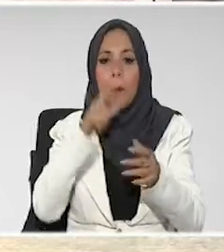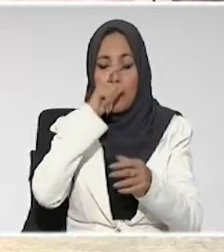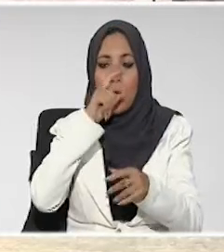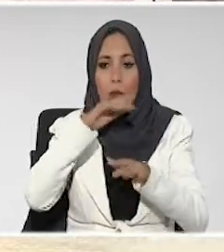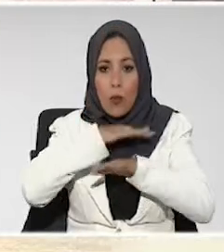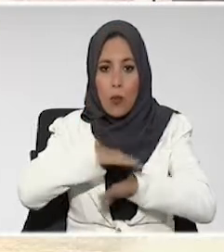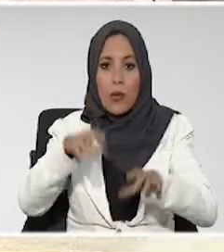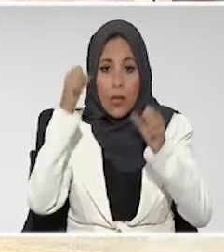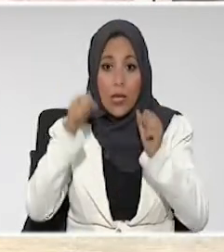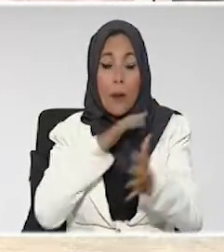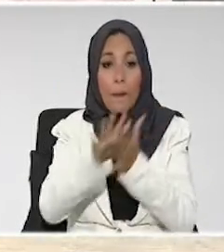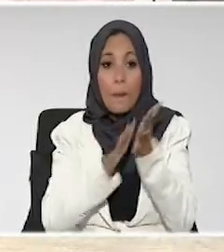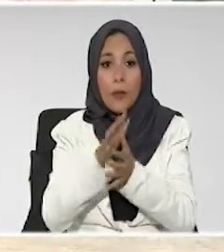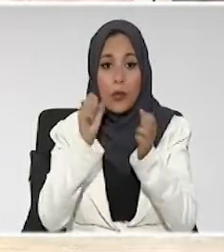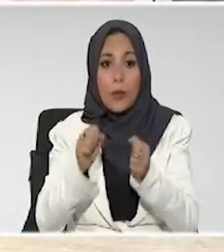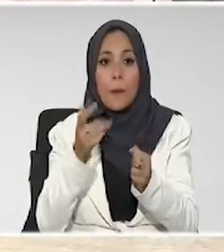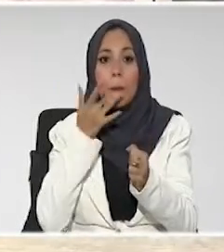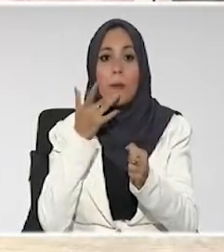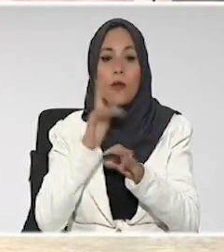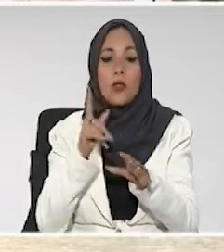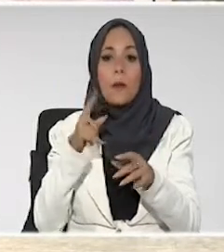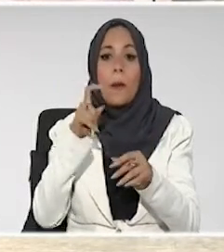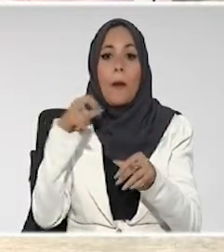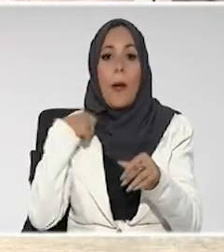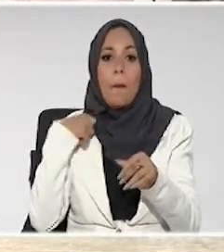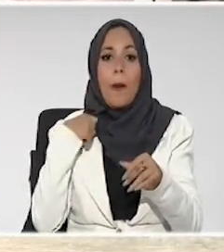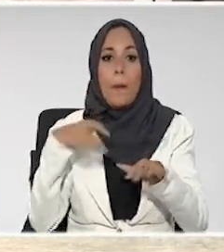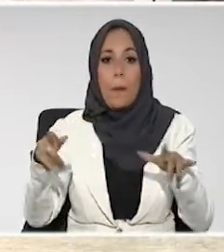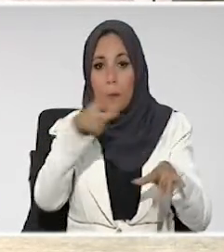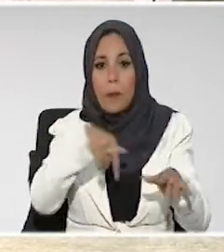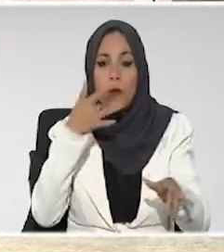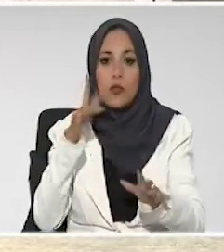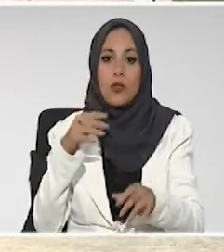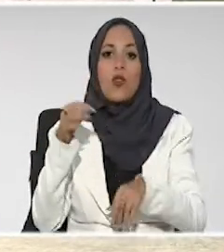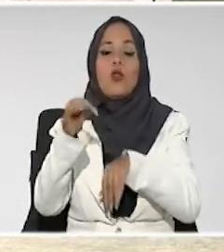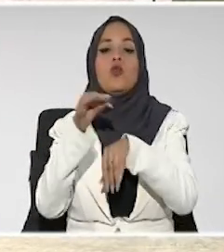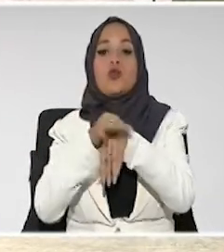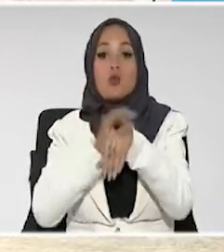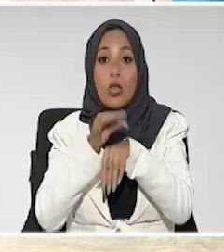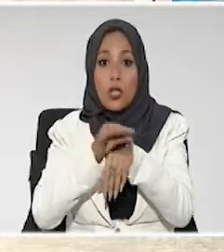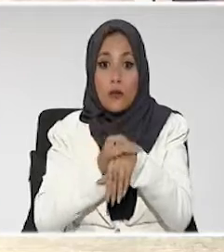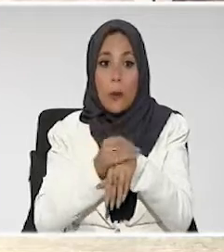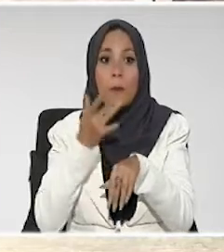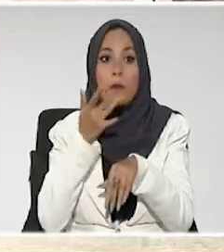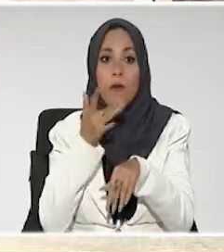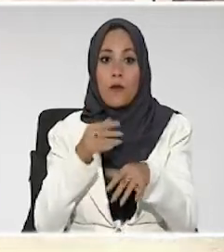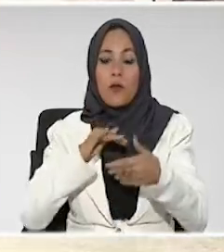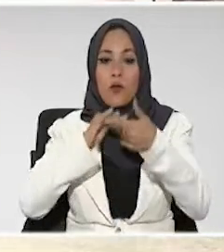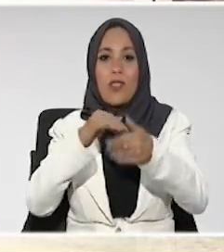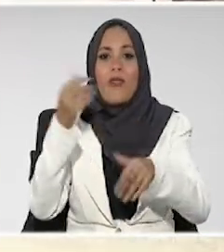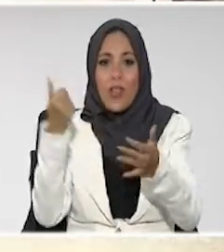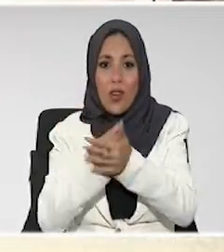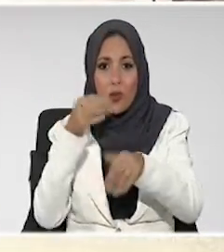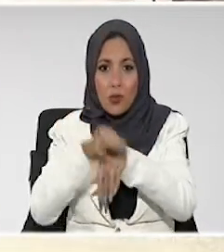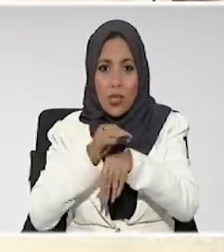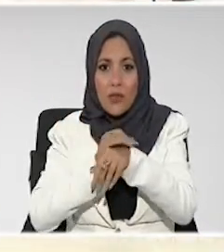دي مشكله كبيره بالنسبه لنا. مفيش مجاري في القريه، مفيش مستشفى ولا وحده صحيه في القريه. أقرب مستشفى